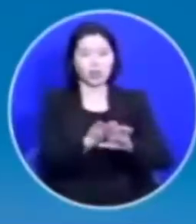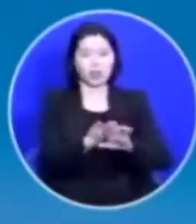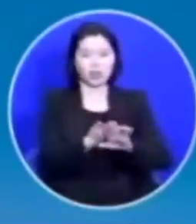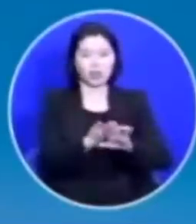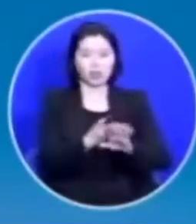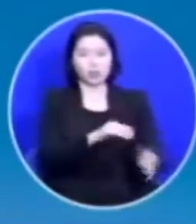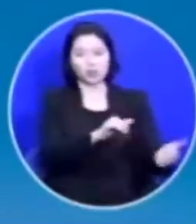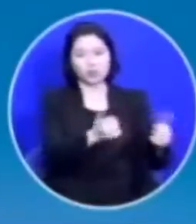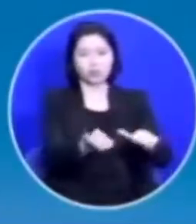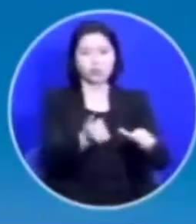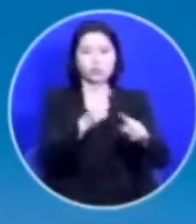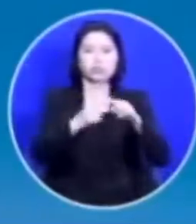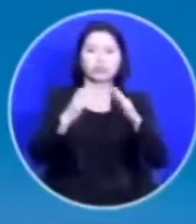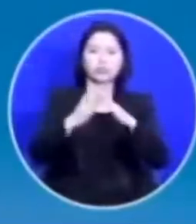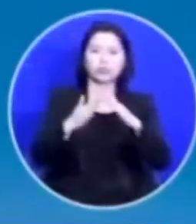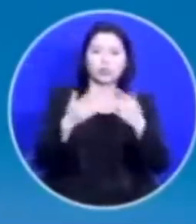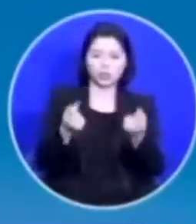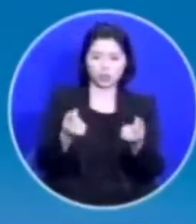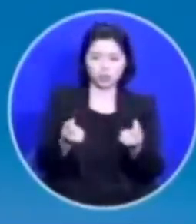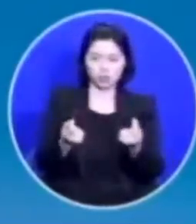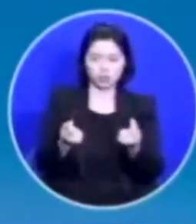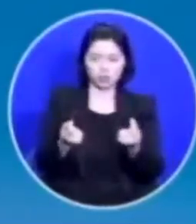눈에는 죽은 교회 했어